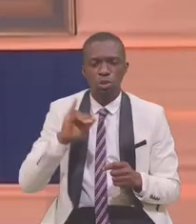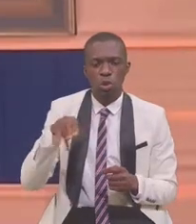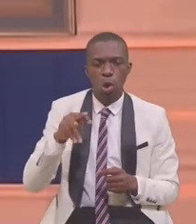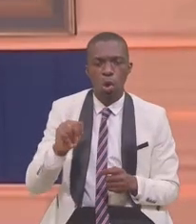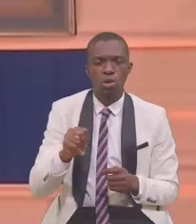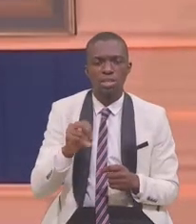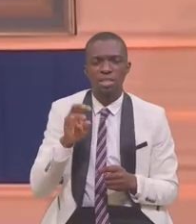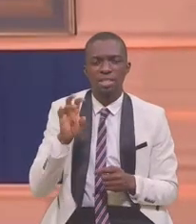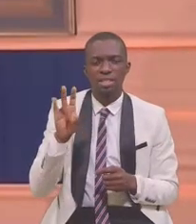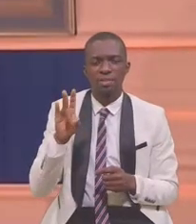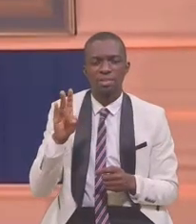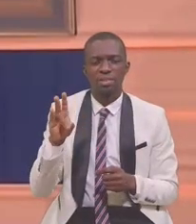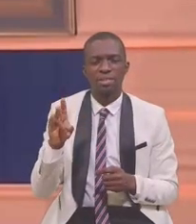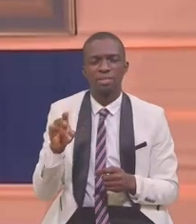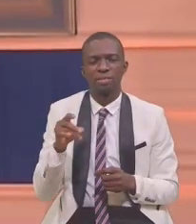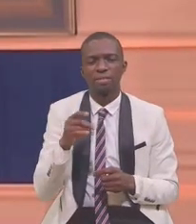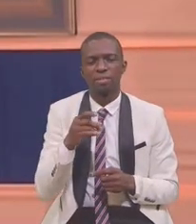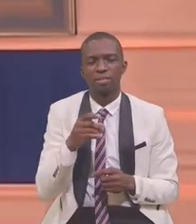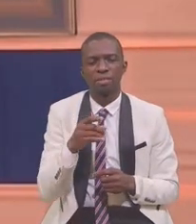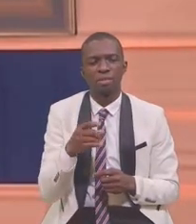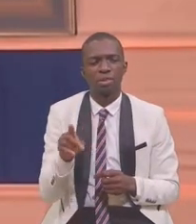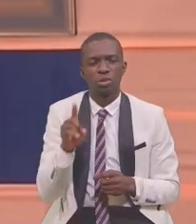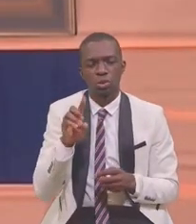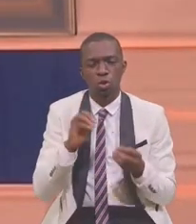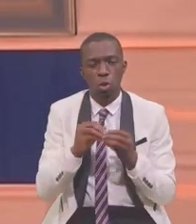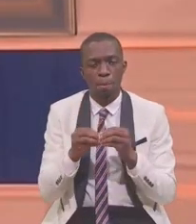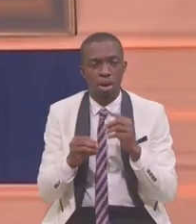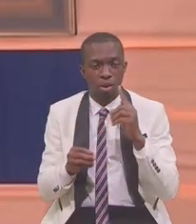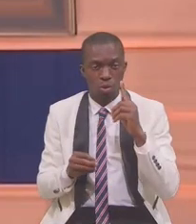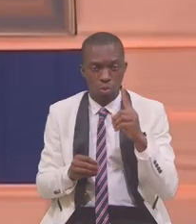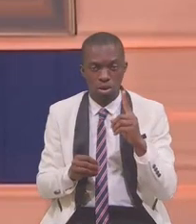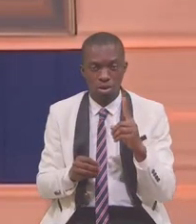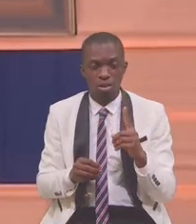ce premier point traite de notre séparation,